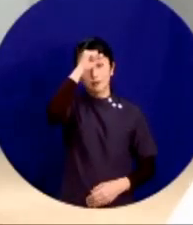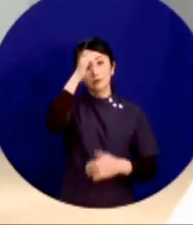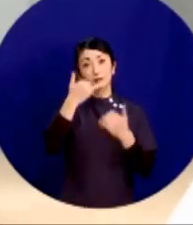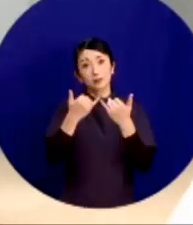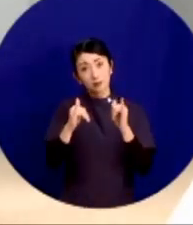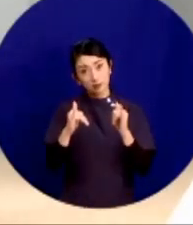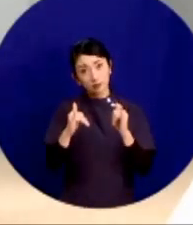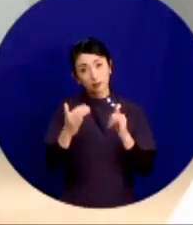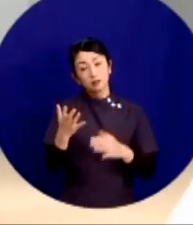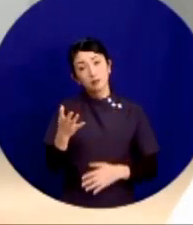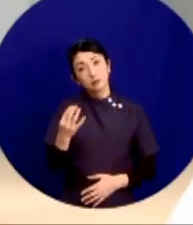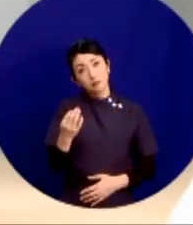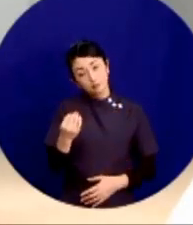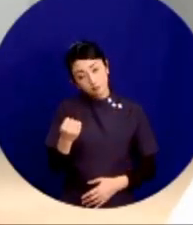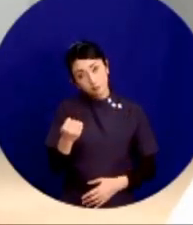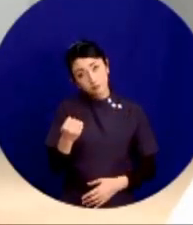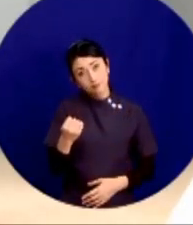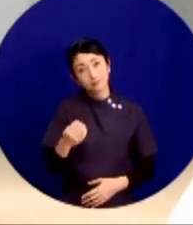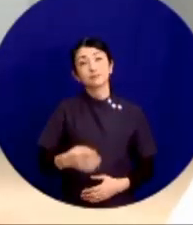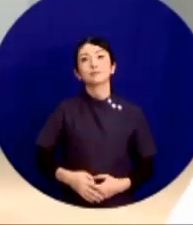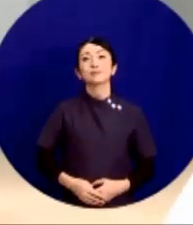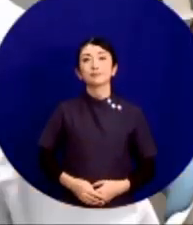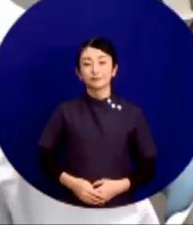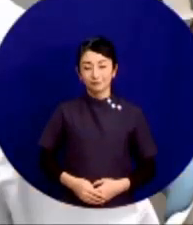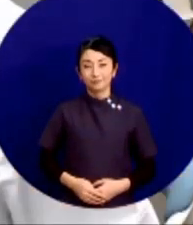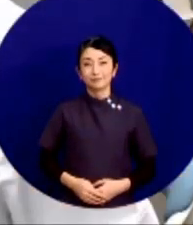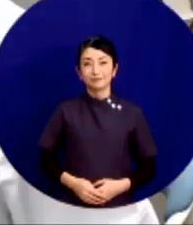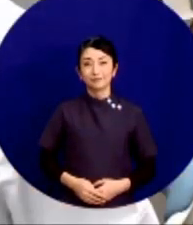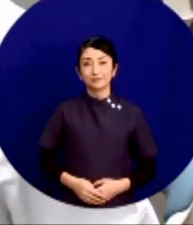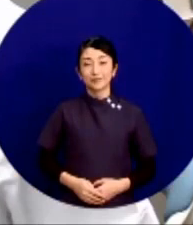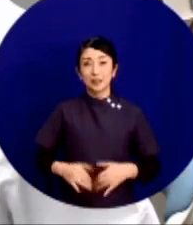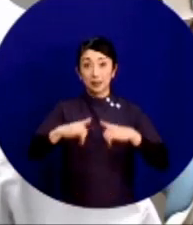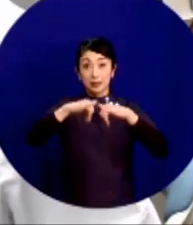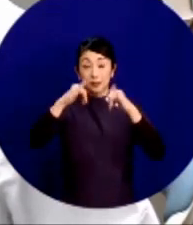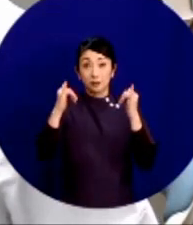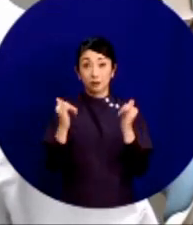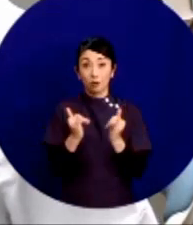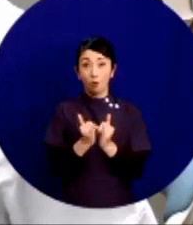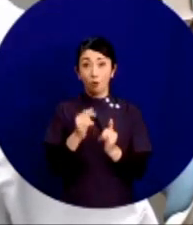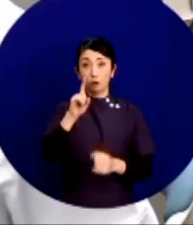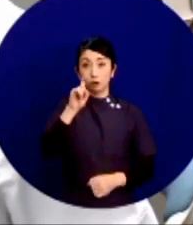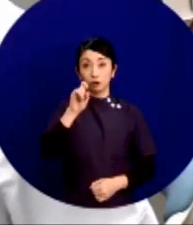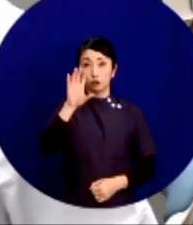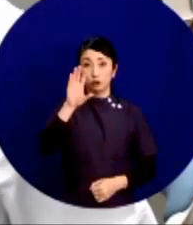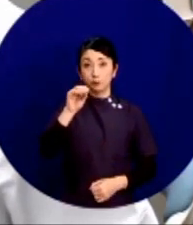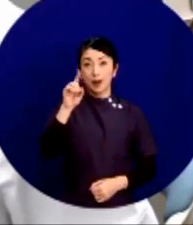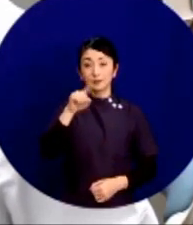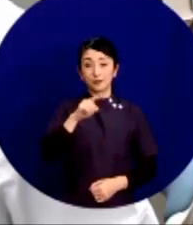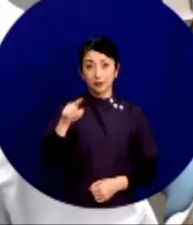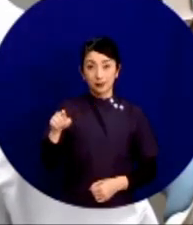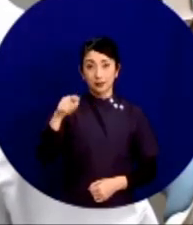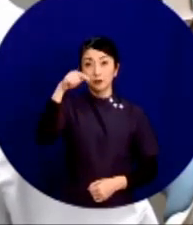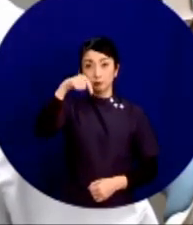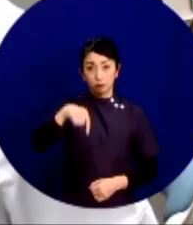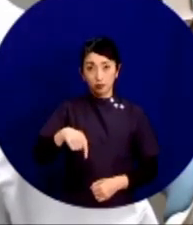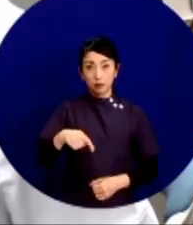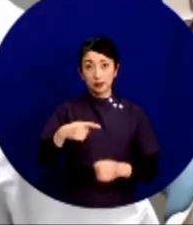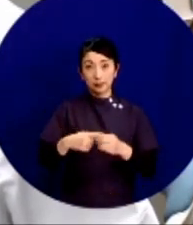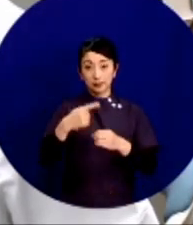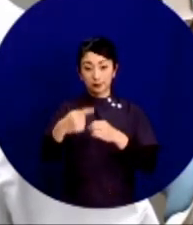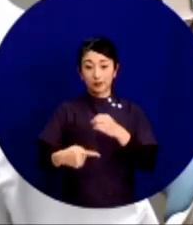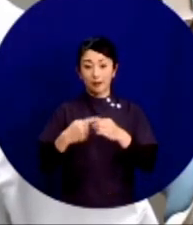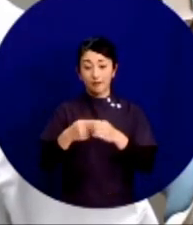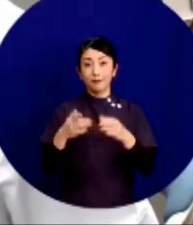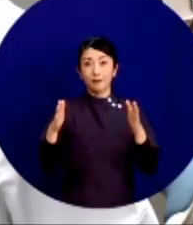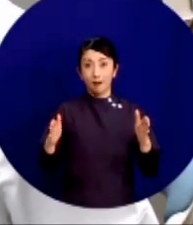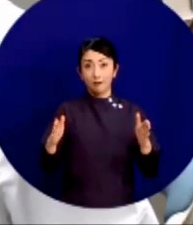が脳腫瘍を患っていらっしゃるんですか。 はい、人口10万人あたりですね、年間新規に発